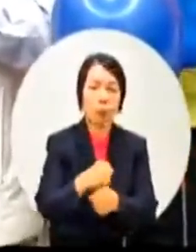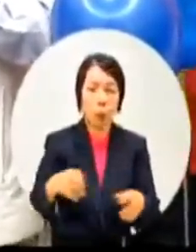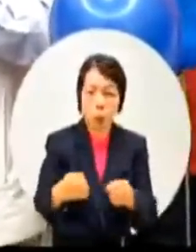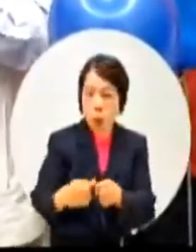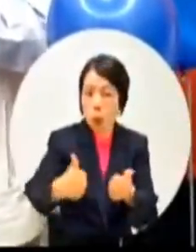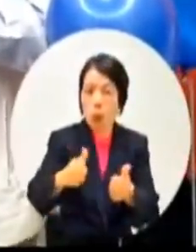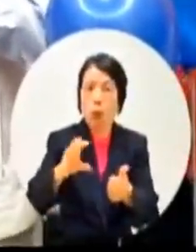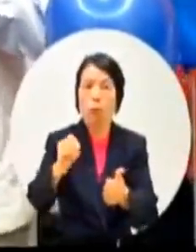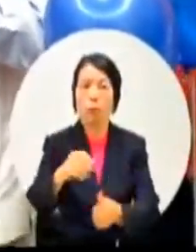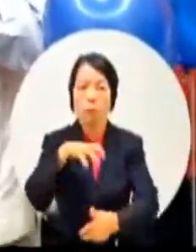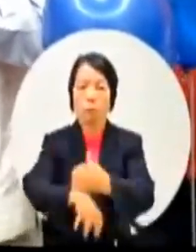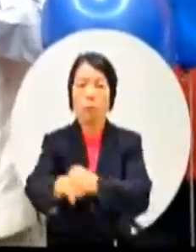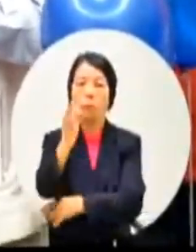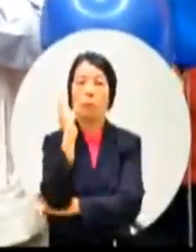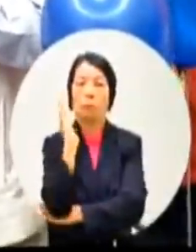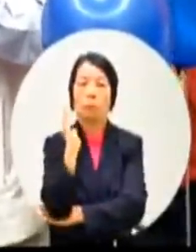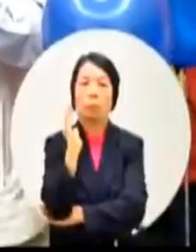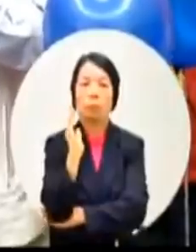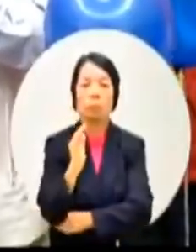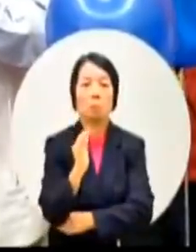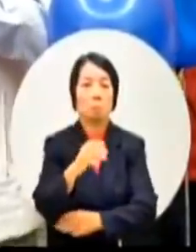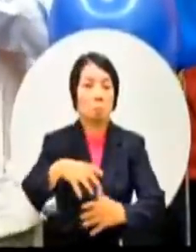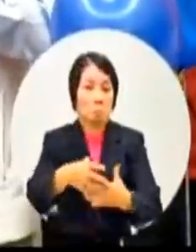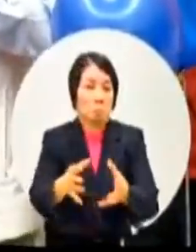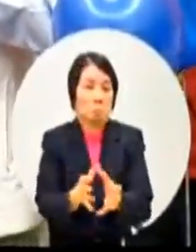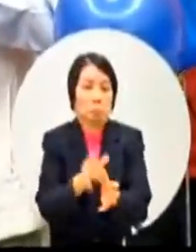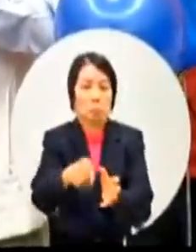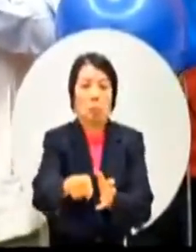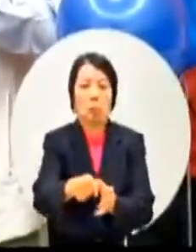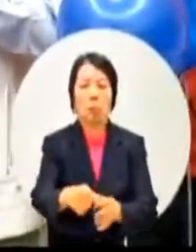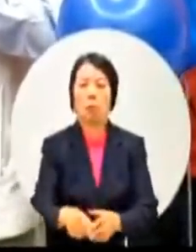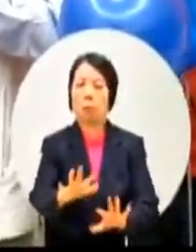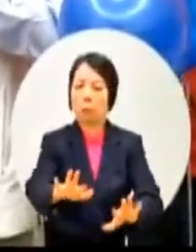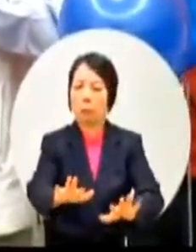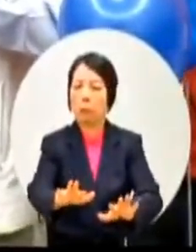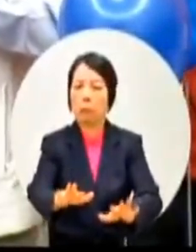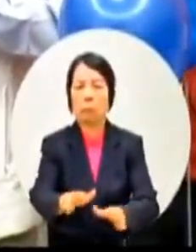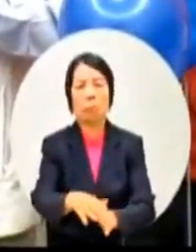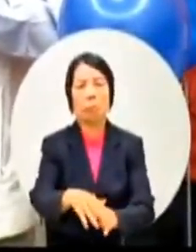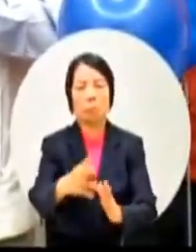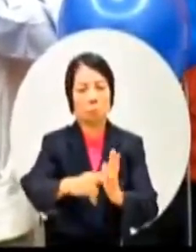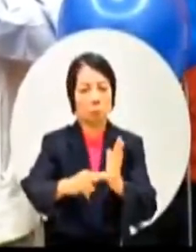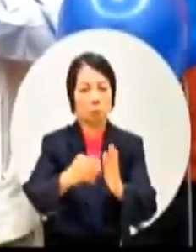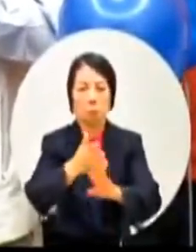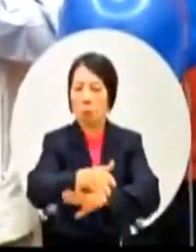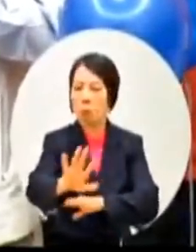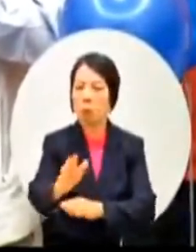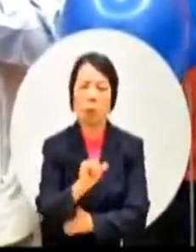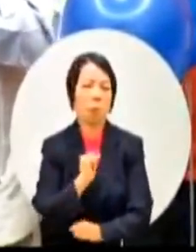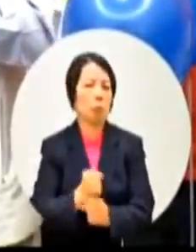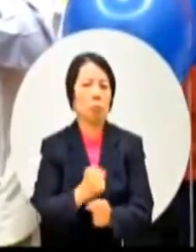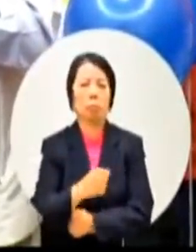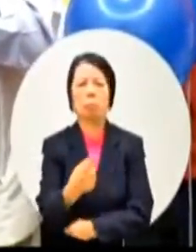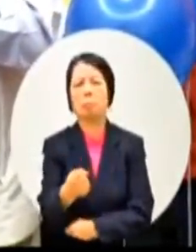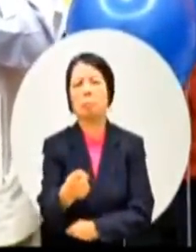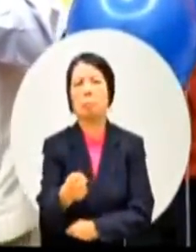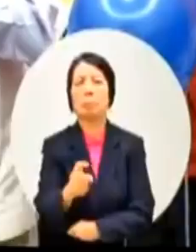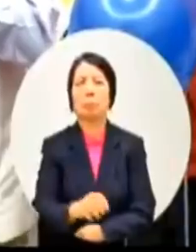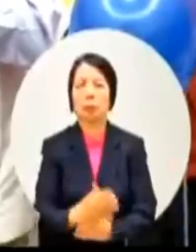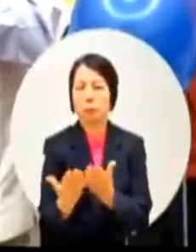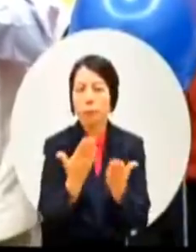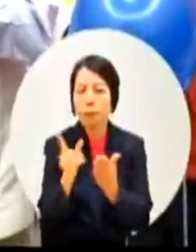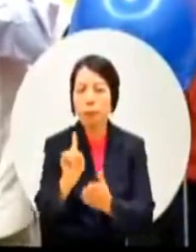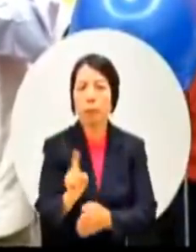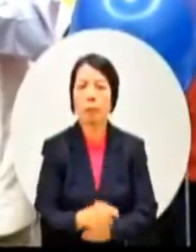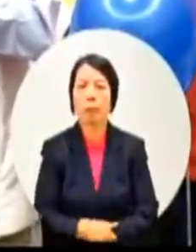好了。这是不可行的，因为为什么要规范金清澈？因为它就是一个炒房的最大的引诱